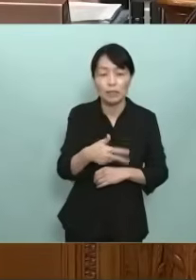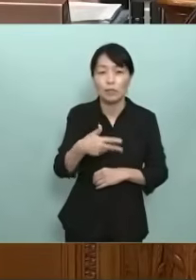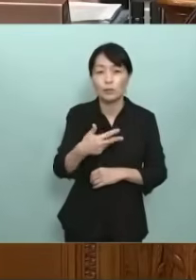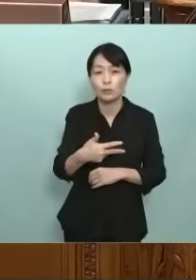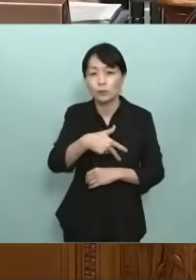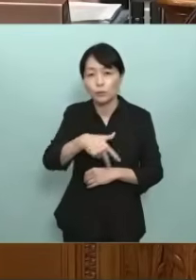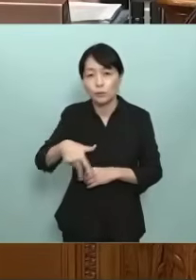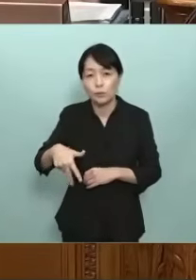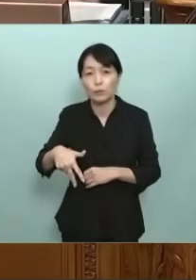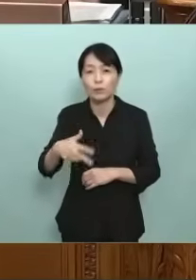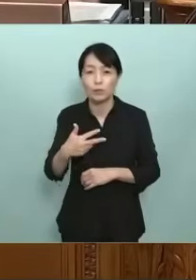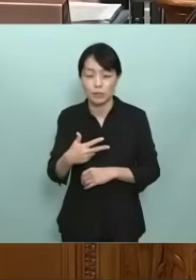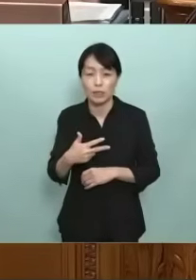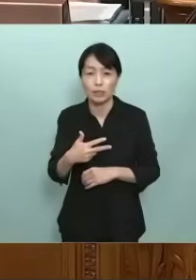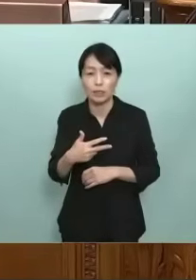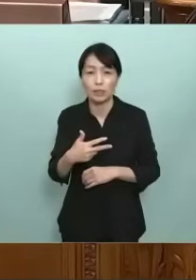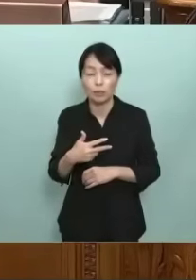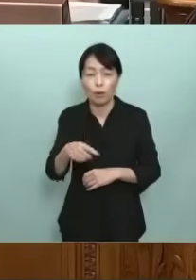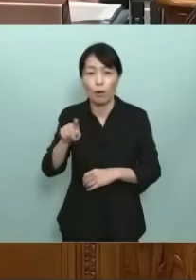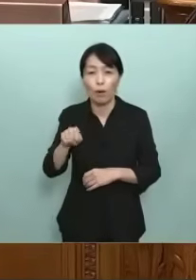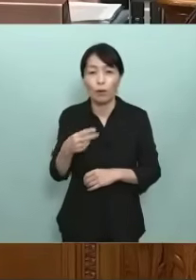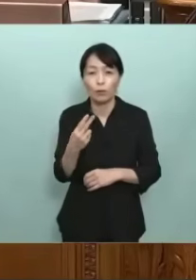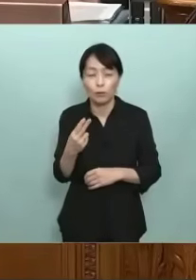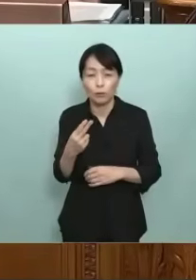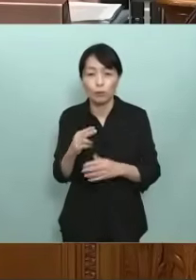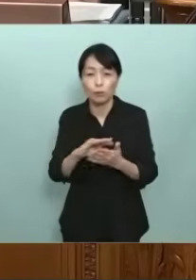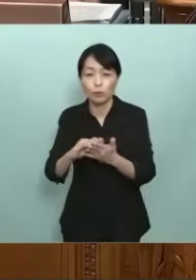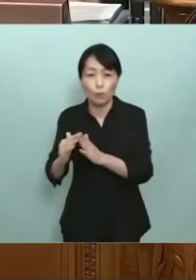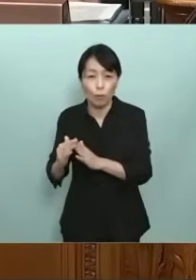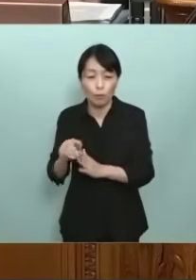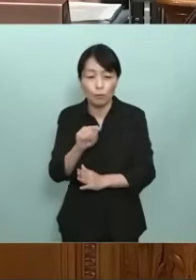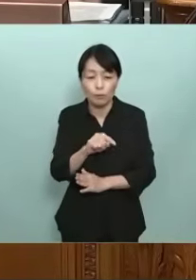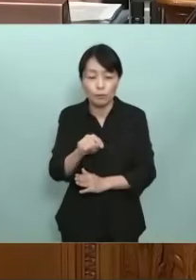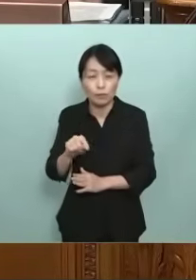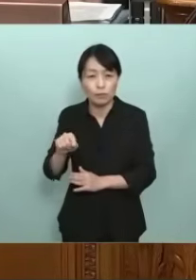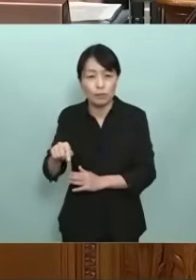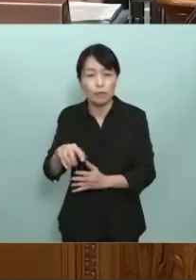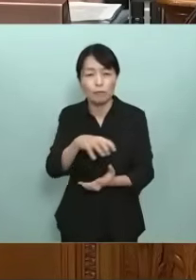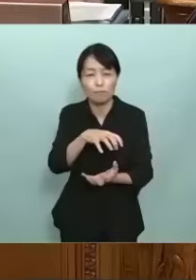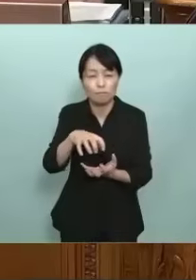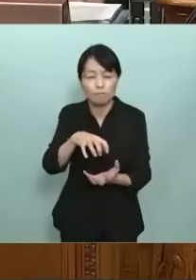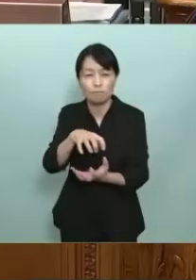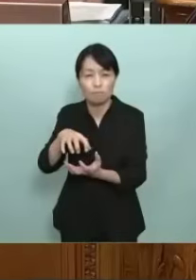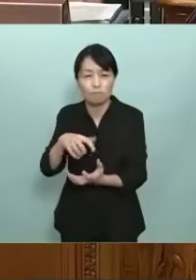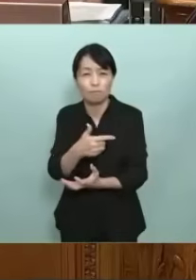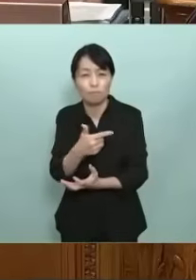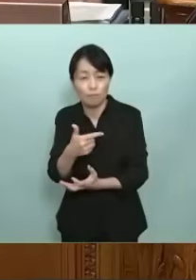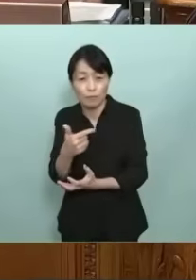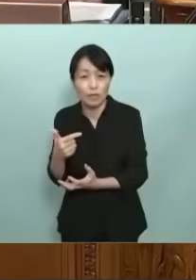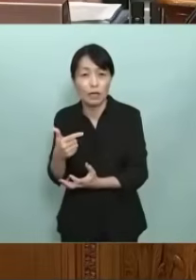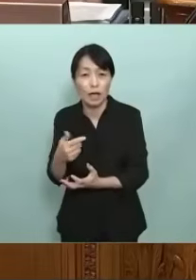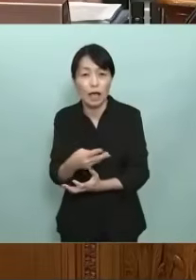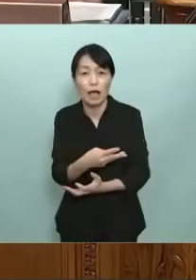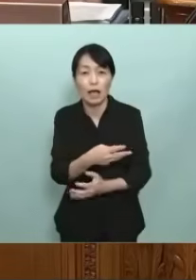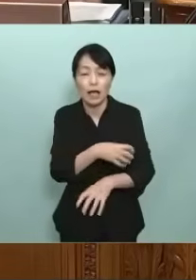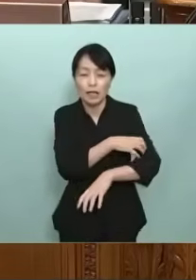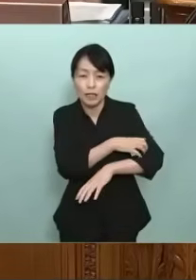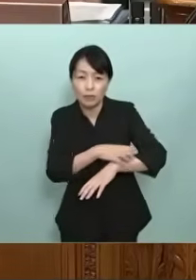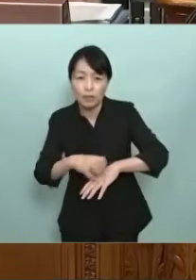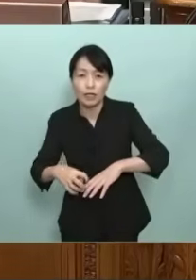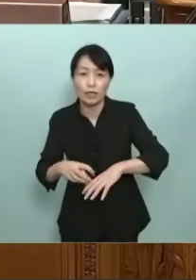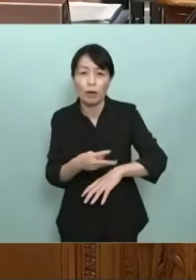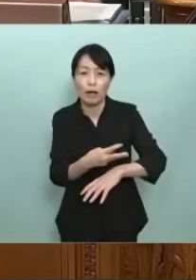市町の三町の被害は甚大で土砂崩れや河川の氾濫により道路や